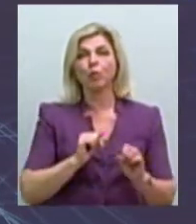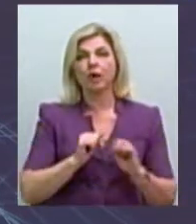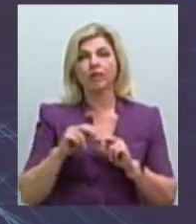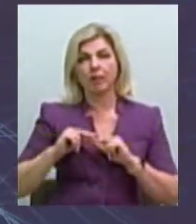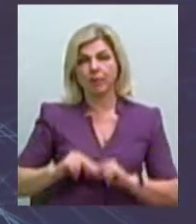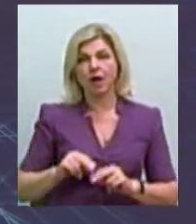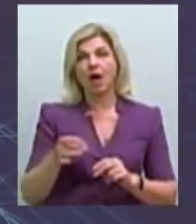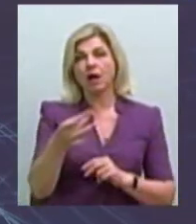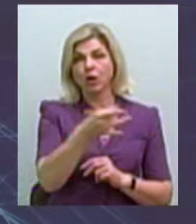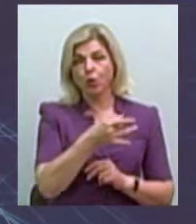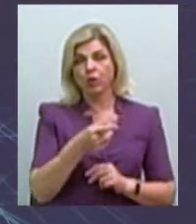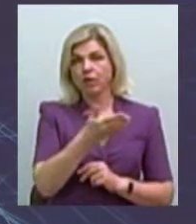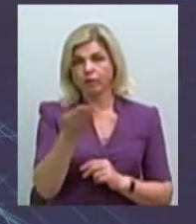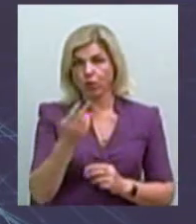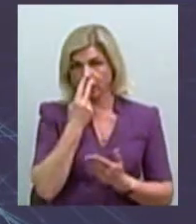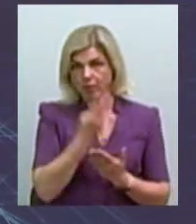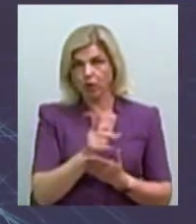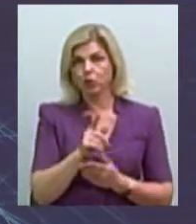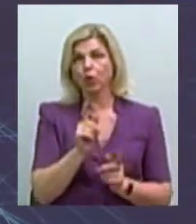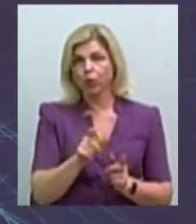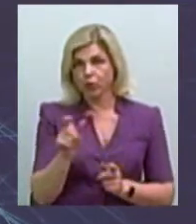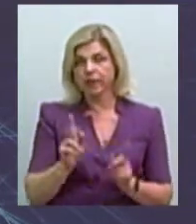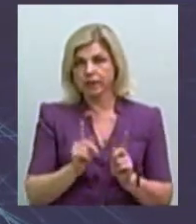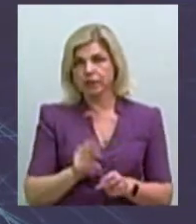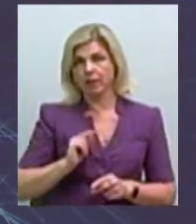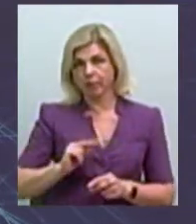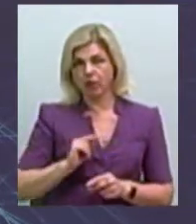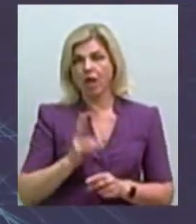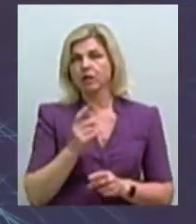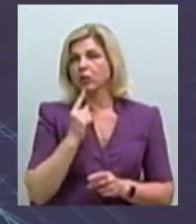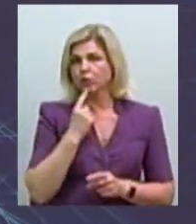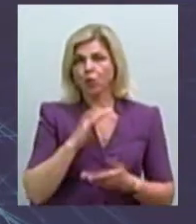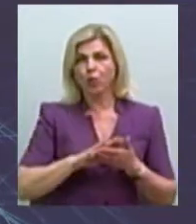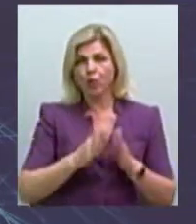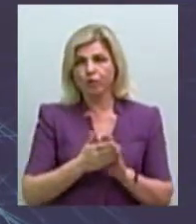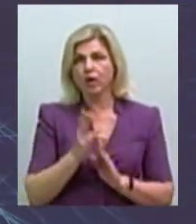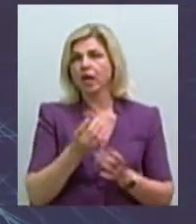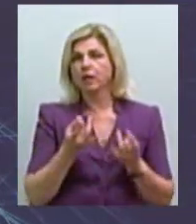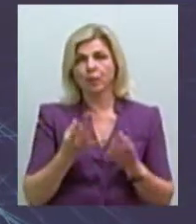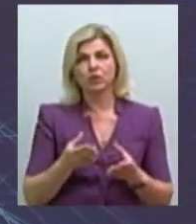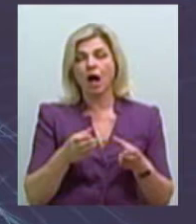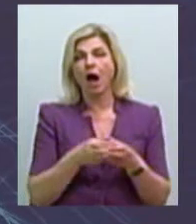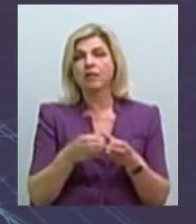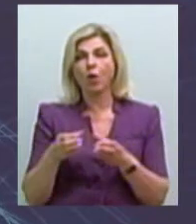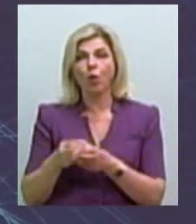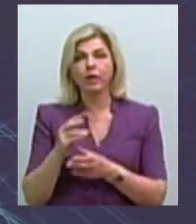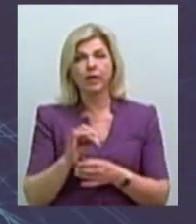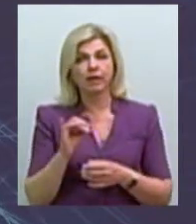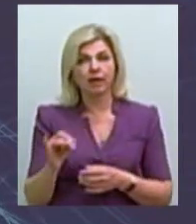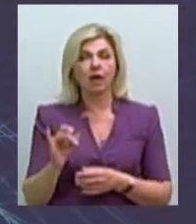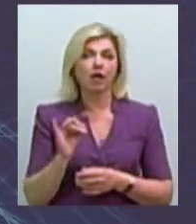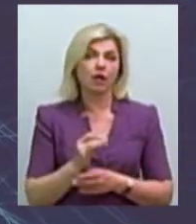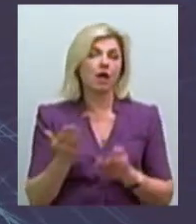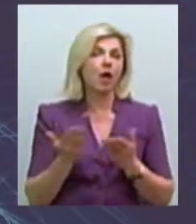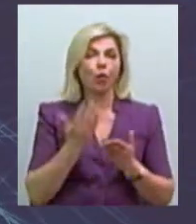до району, вони бачать, що люди дійсно працюють дуже непрості умови, непрості категорії. І ну, для того, з